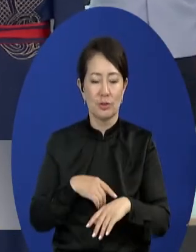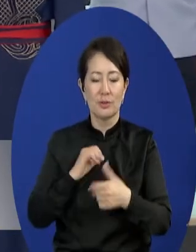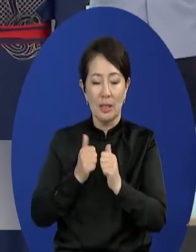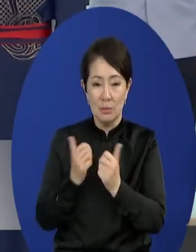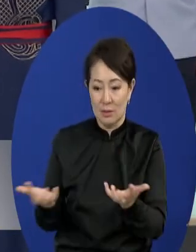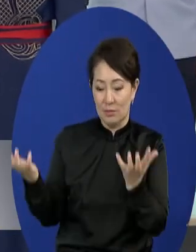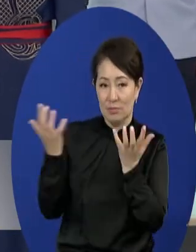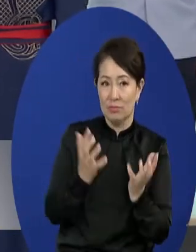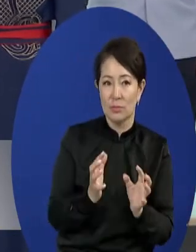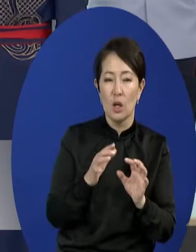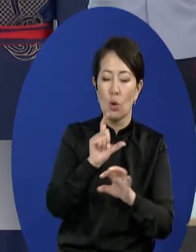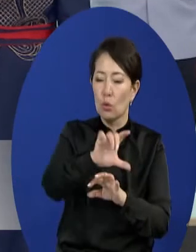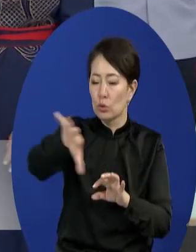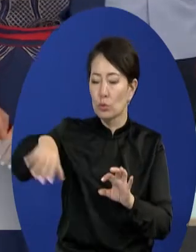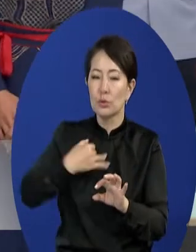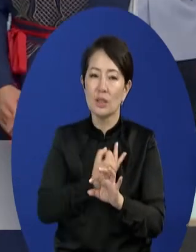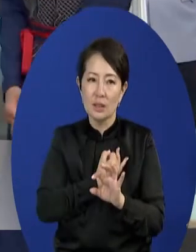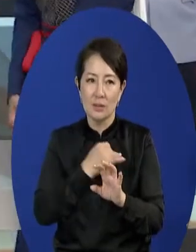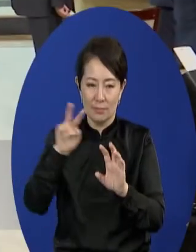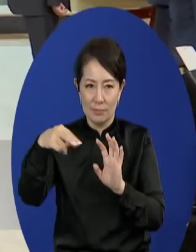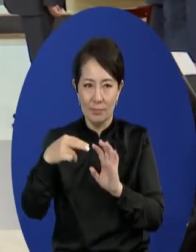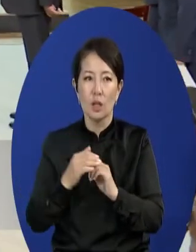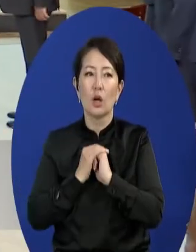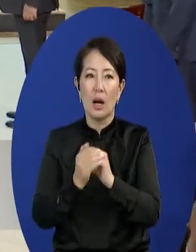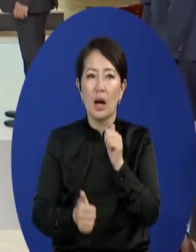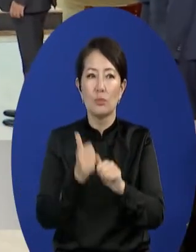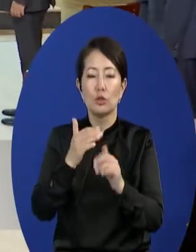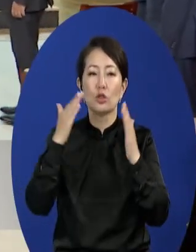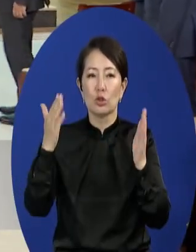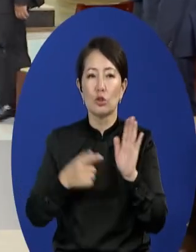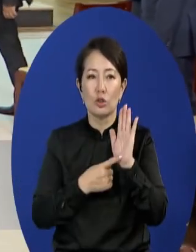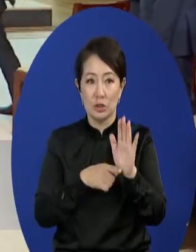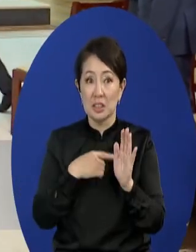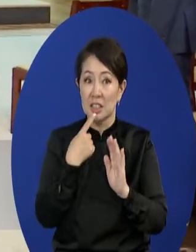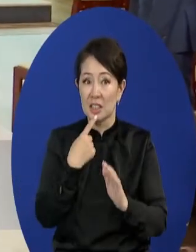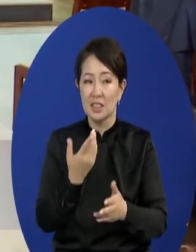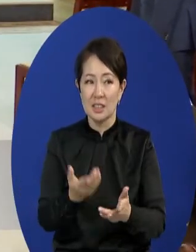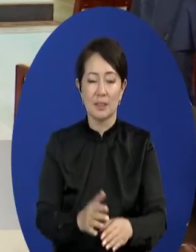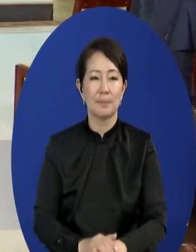нийт ард түмнийхээ итгэл найдварыг дан өндөр амжилт гаргана гэдгээ илэрхийлж байсан юм.